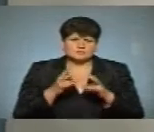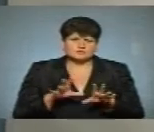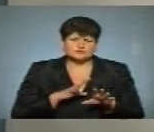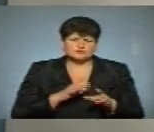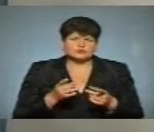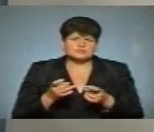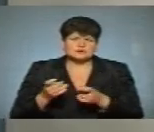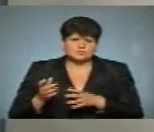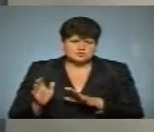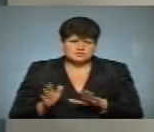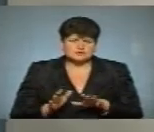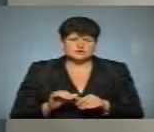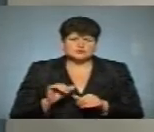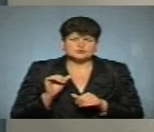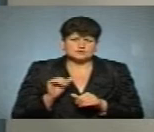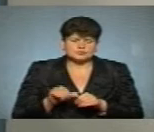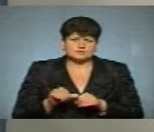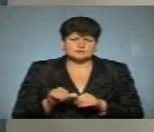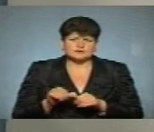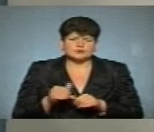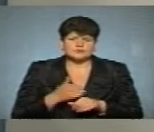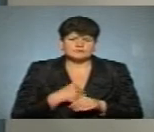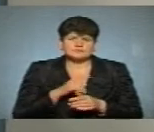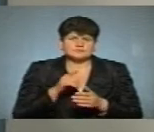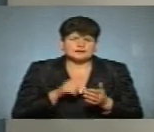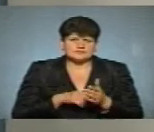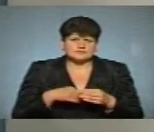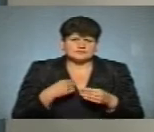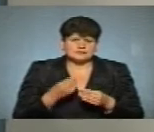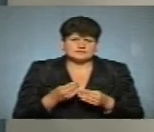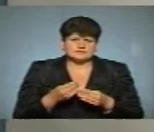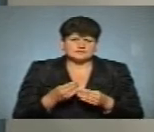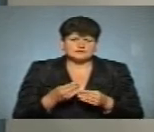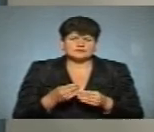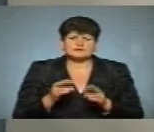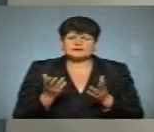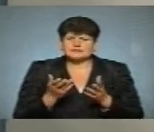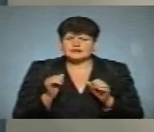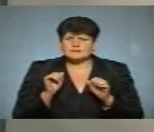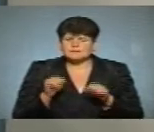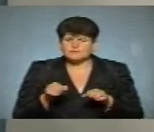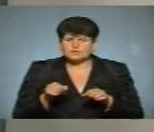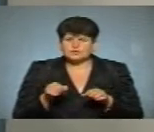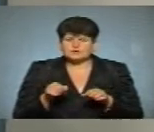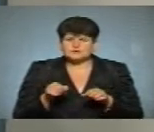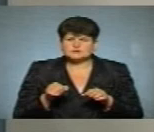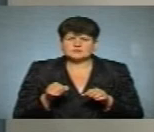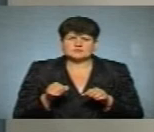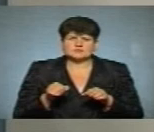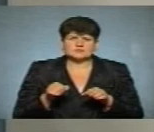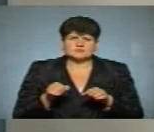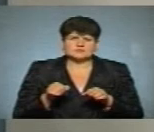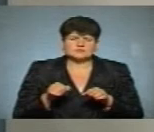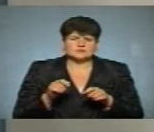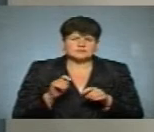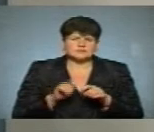долучати. Ну, зокрема, ще про тих питання. Хотів би знати, де можна пройти тести, я прийшов на полянина,